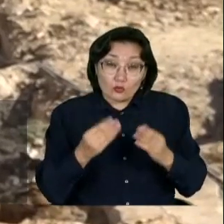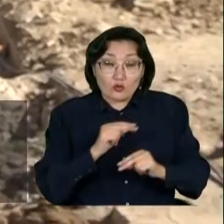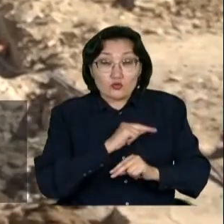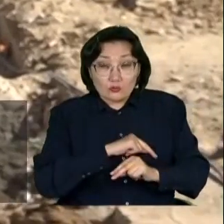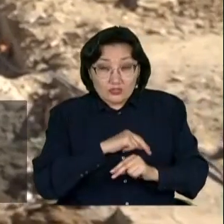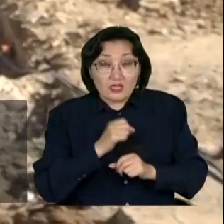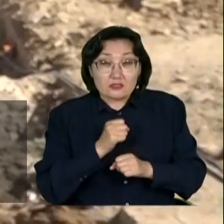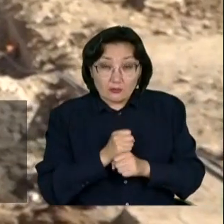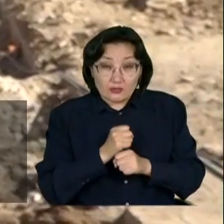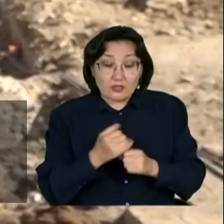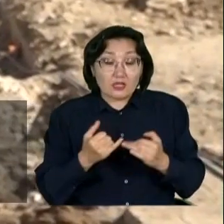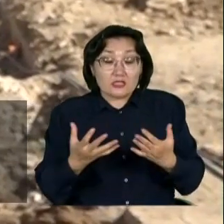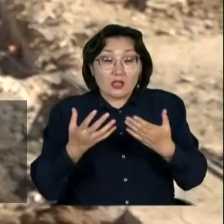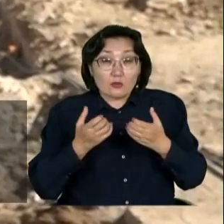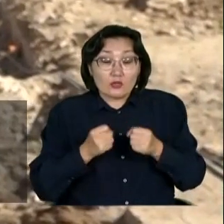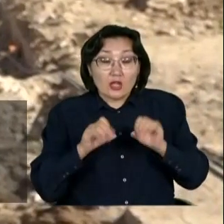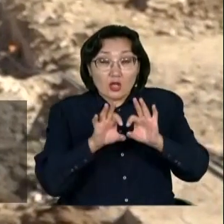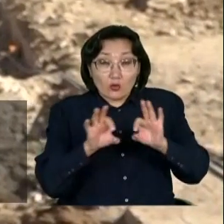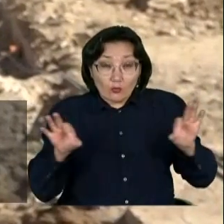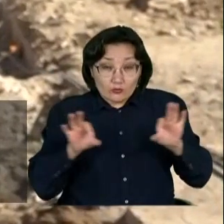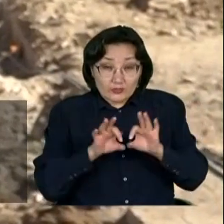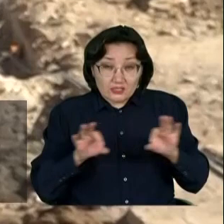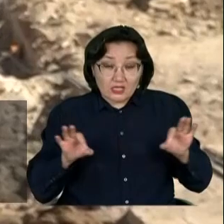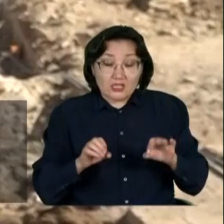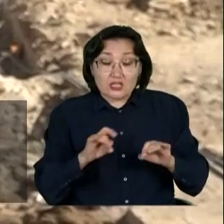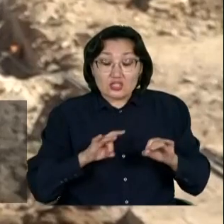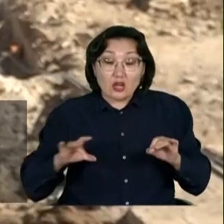жатыр. Қазіргі біздің алып жатқан құбырларымыз осы